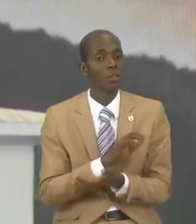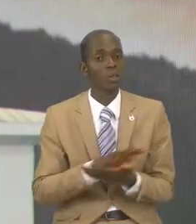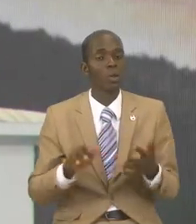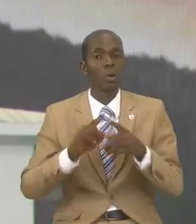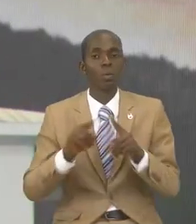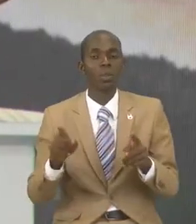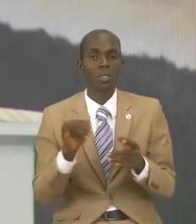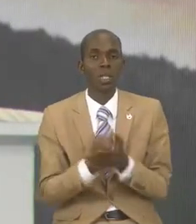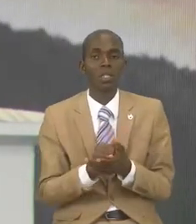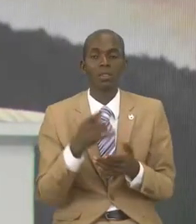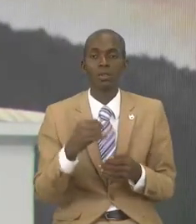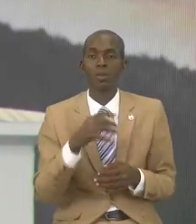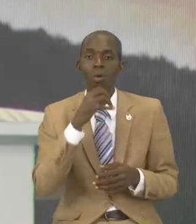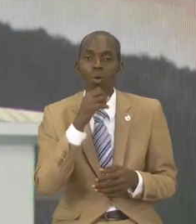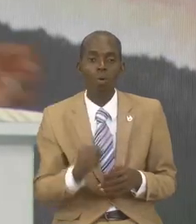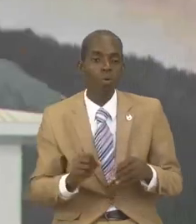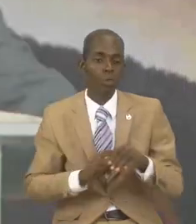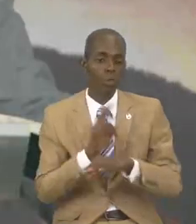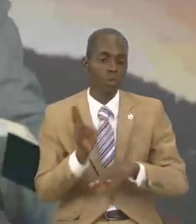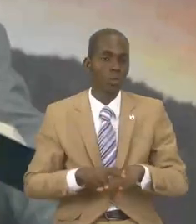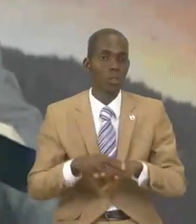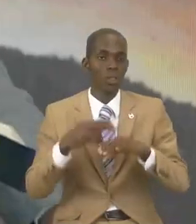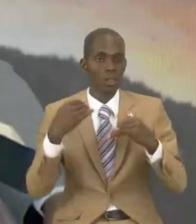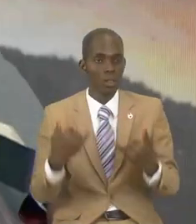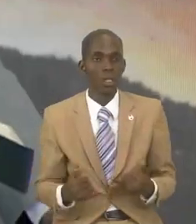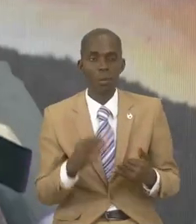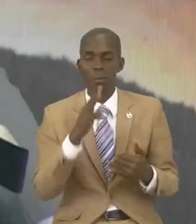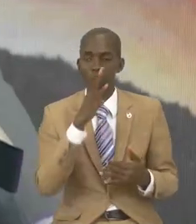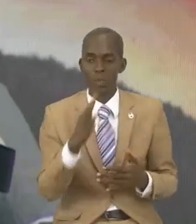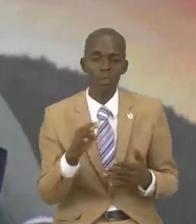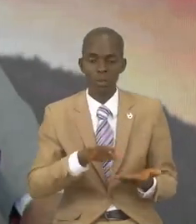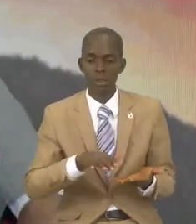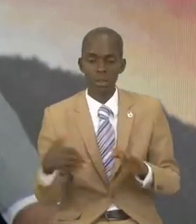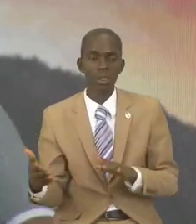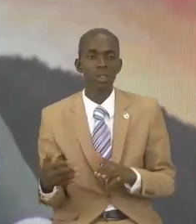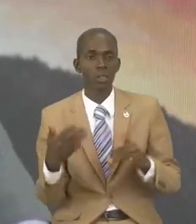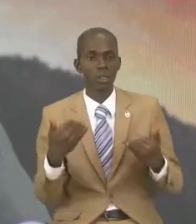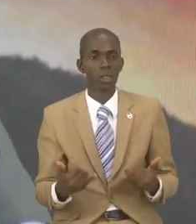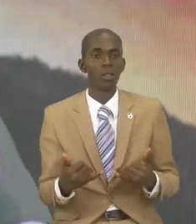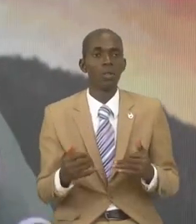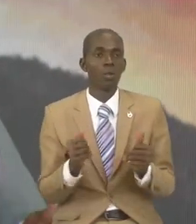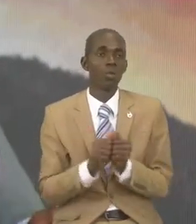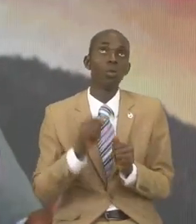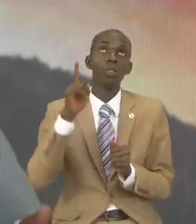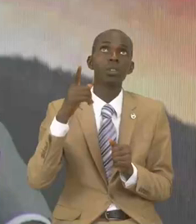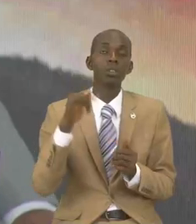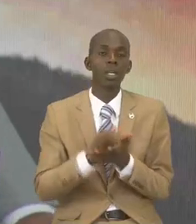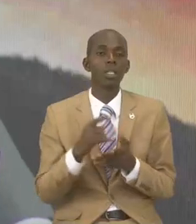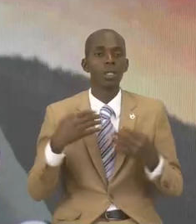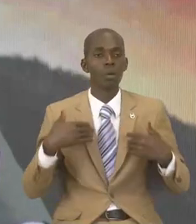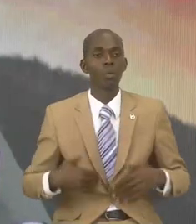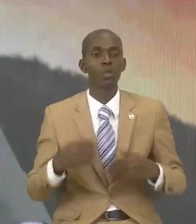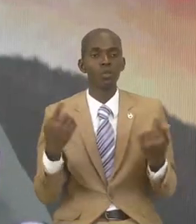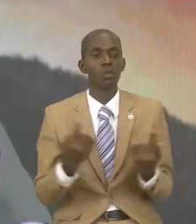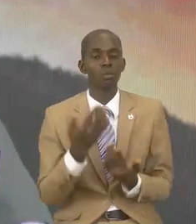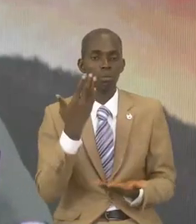Pour que le vieil homme, étant crucifié, pour que le corps du péché soit détruit, pour